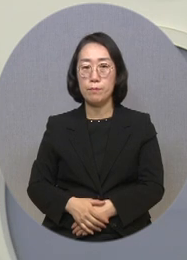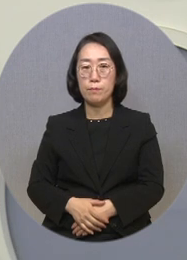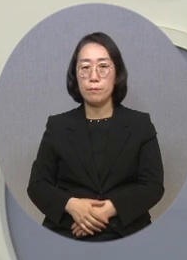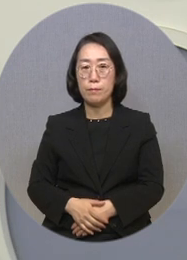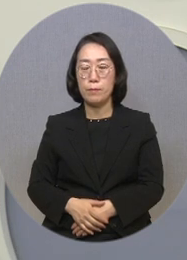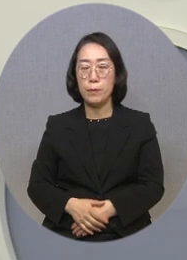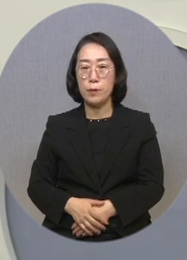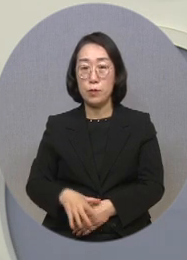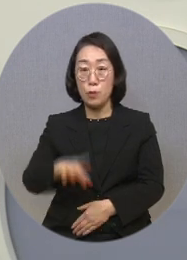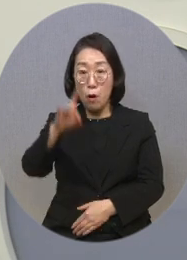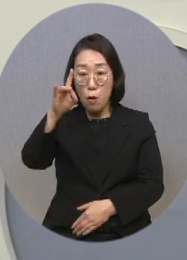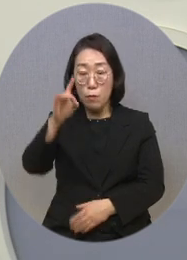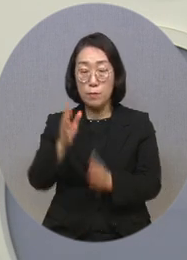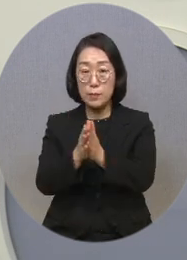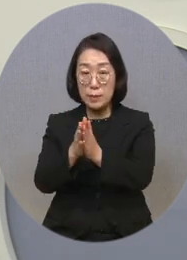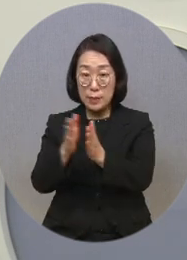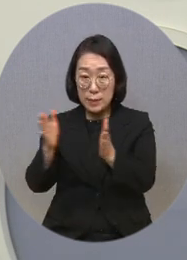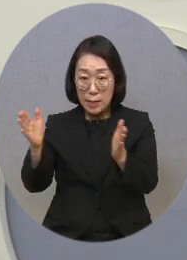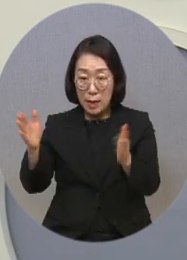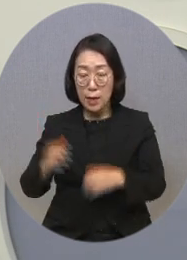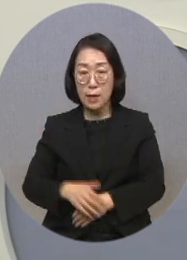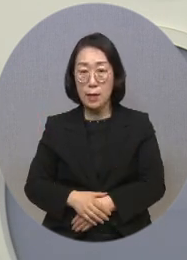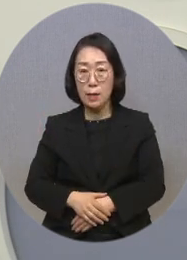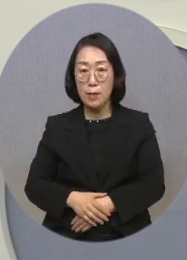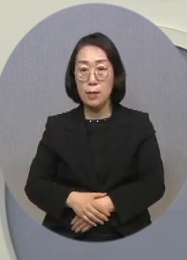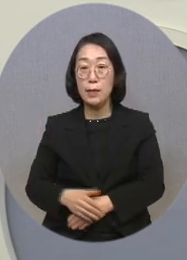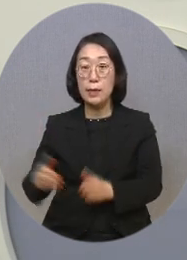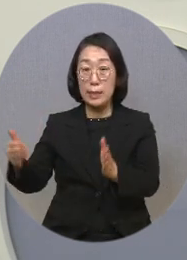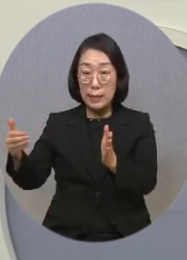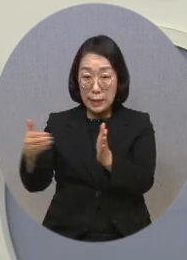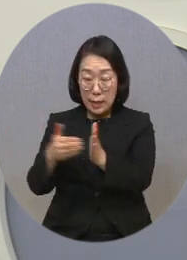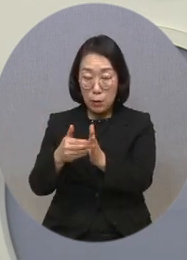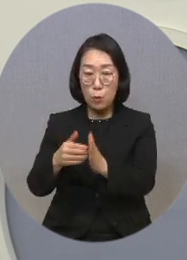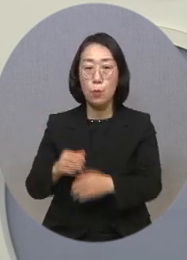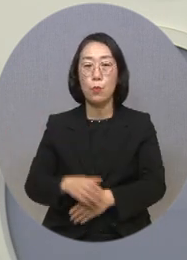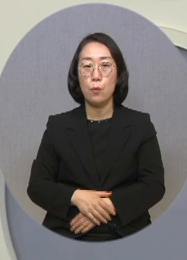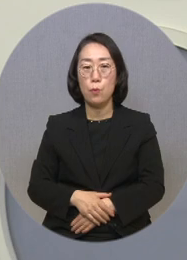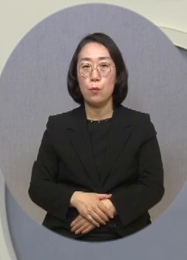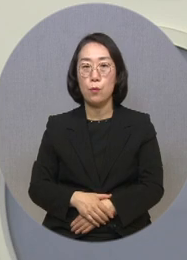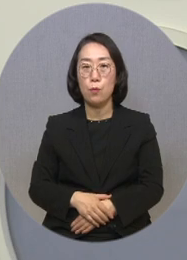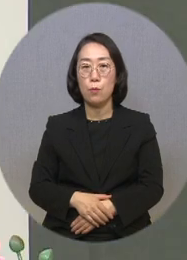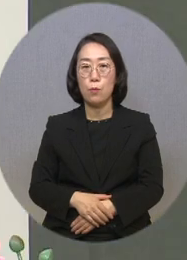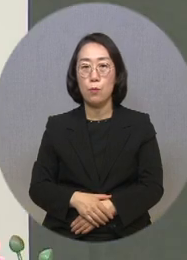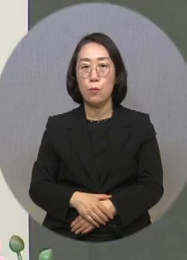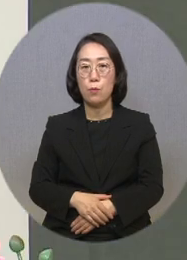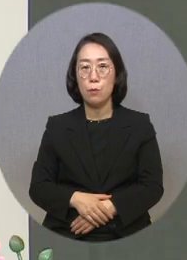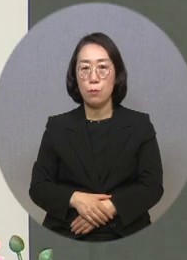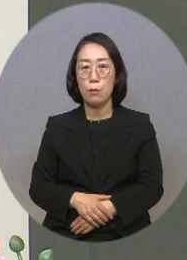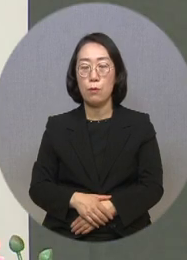시종. 그러니까 끝나고 시작하는.